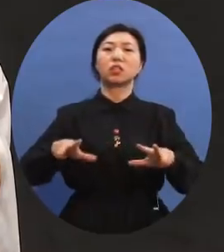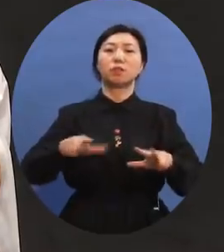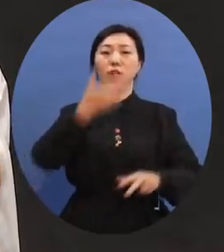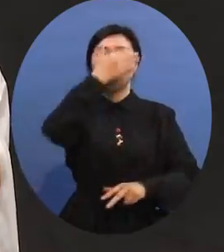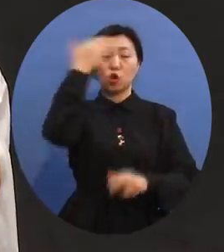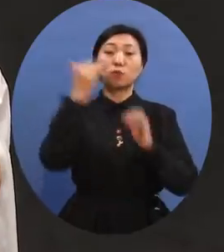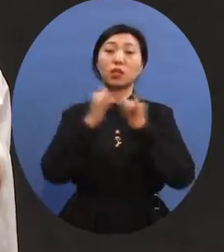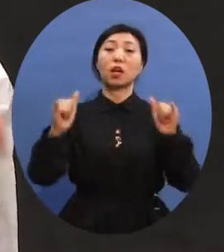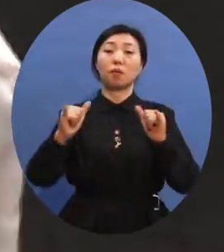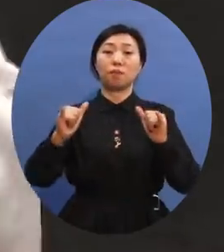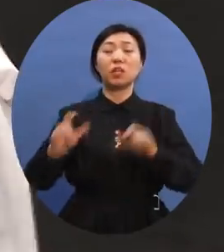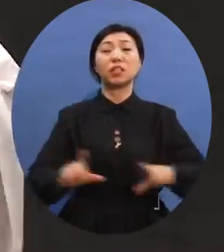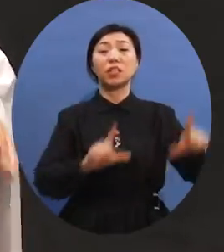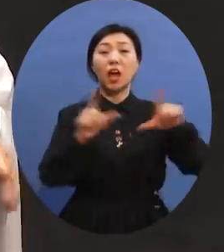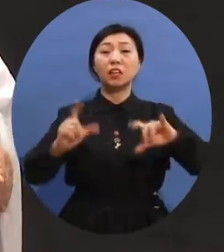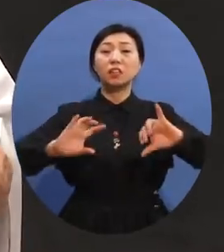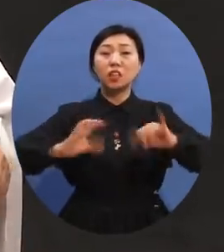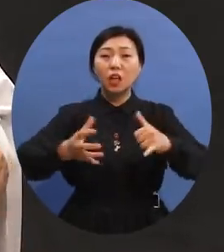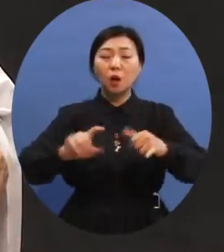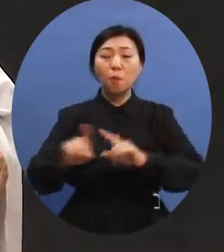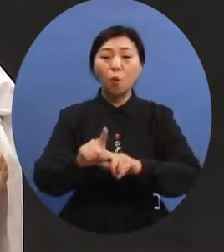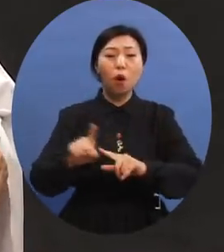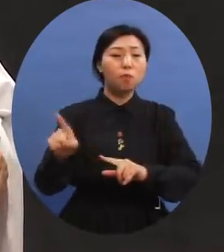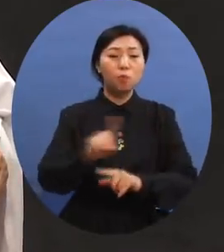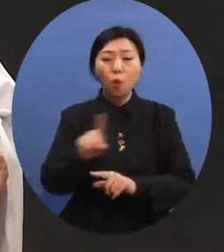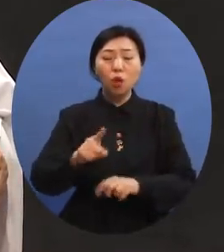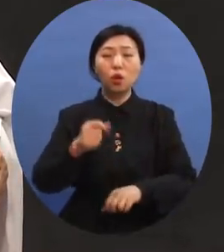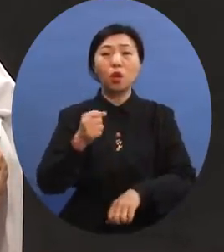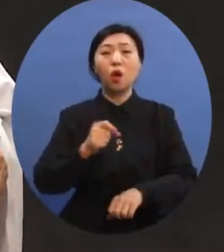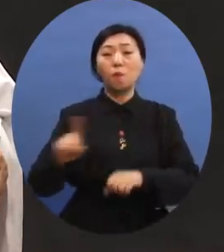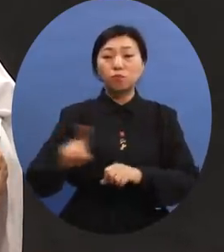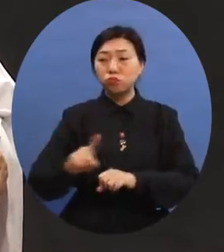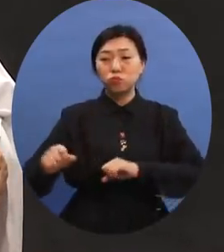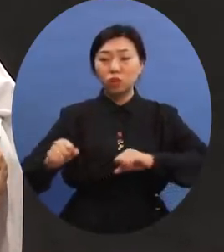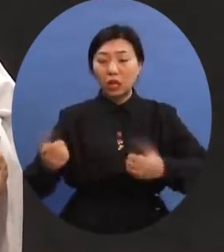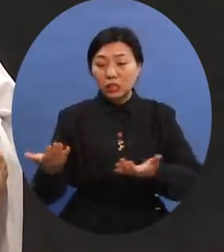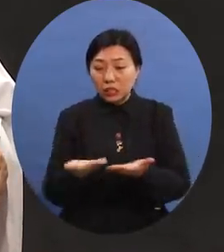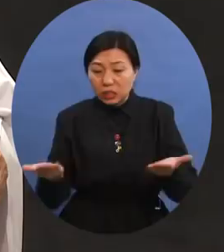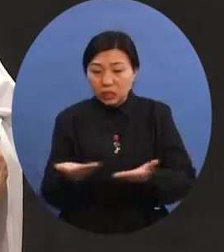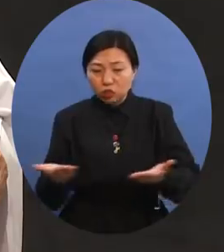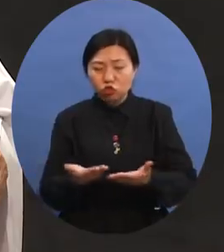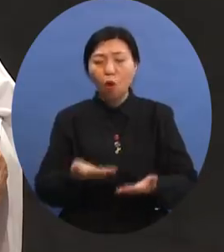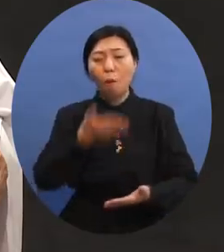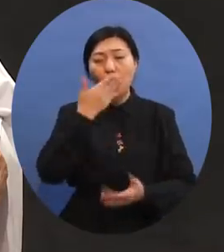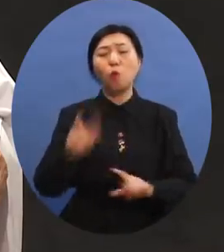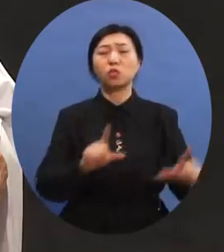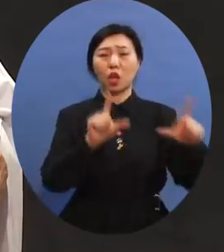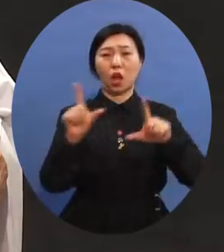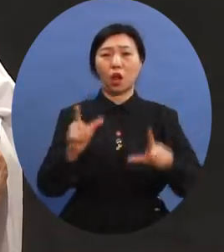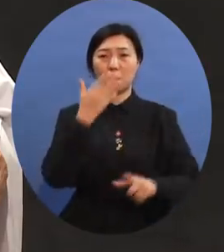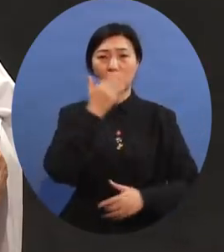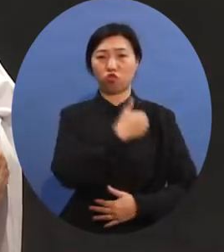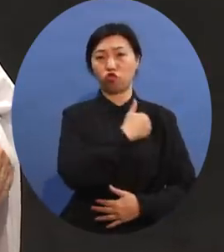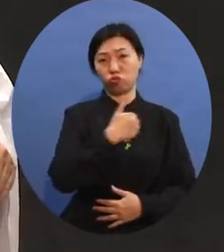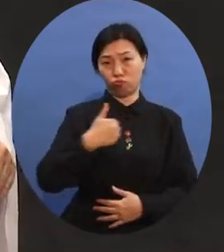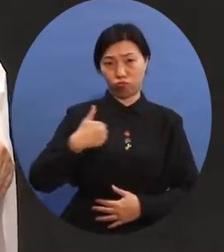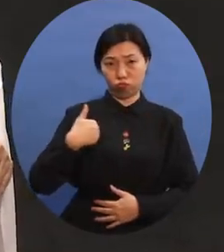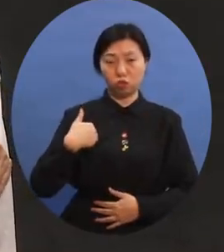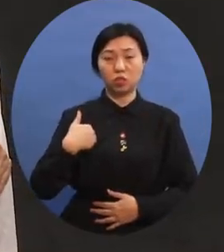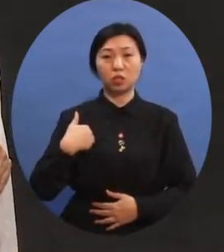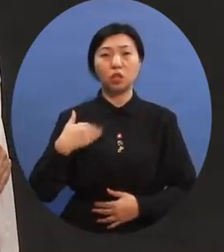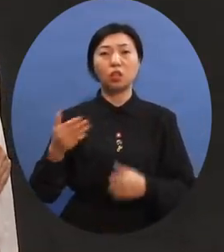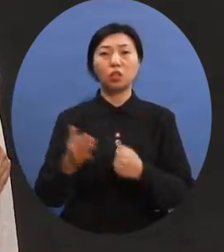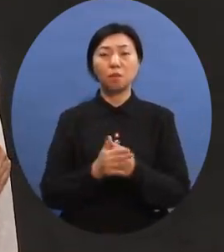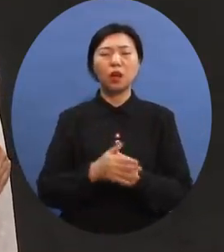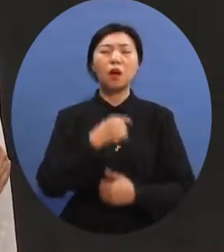젊은 세대가 사는 세상은 뭘 해도 먹고는 살수 있어요, 없어요? 먹고는 살수 있어. 그렇기